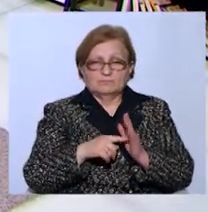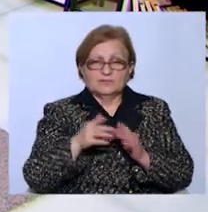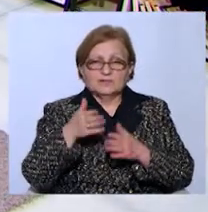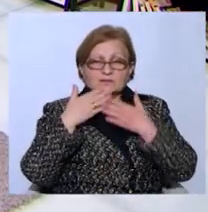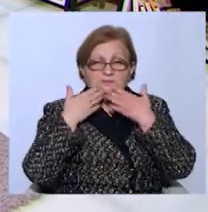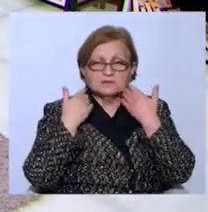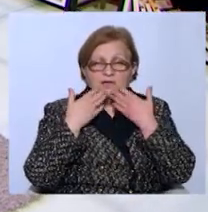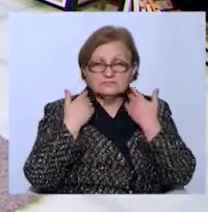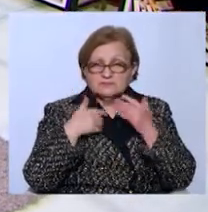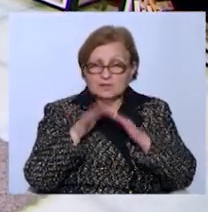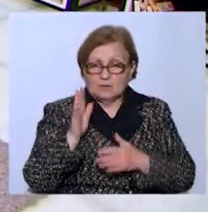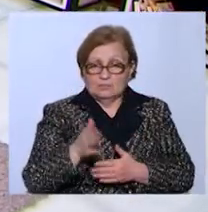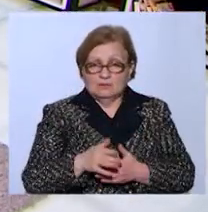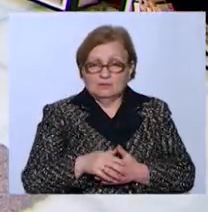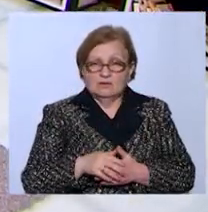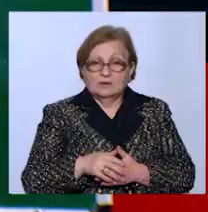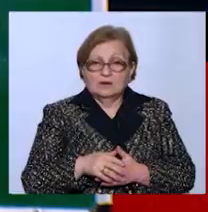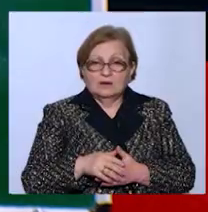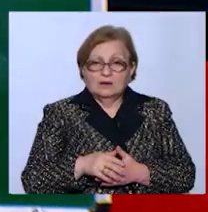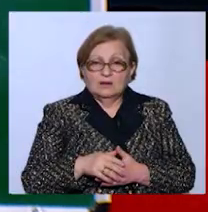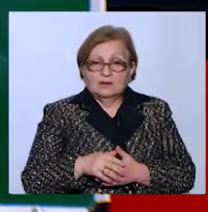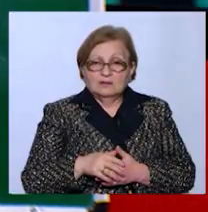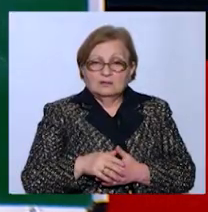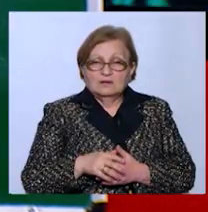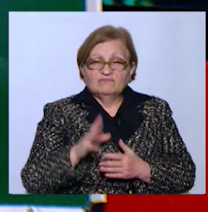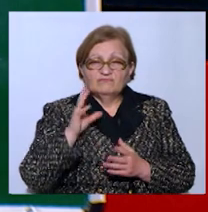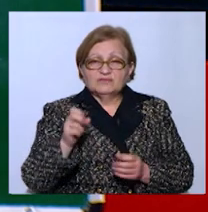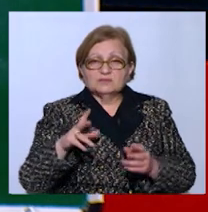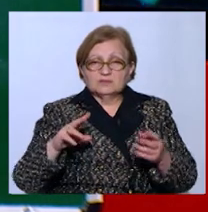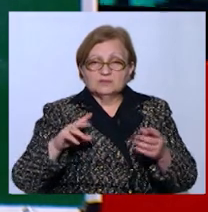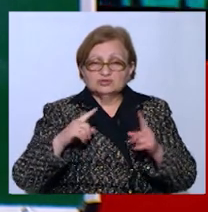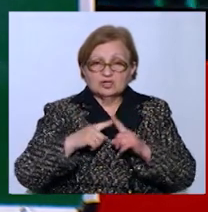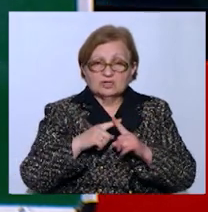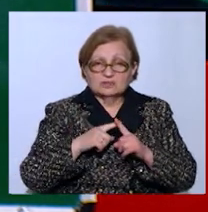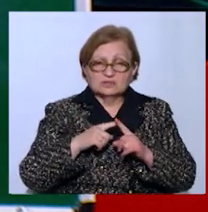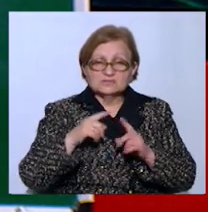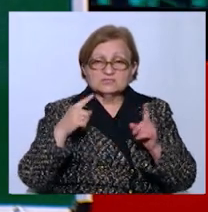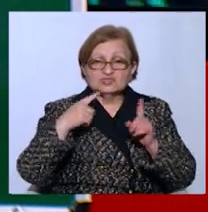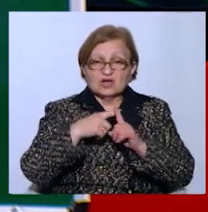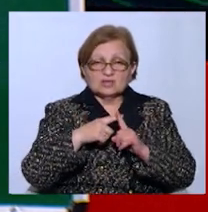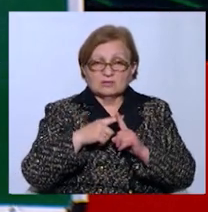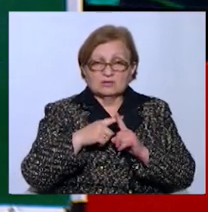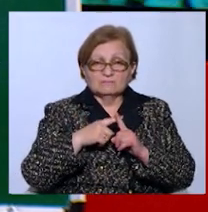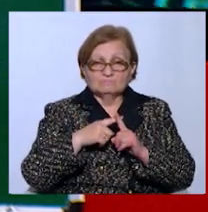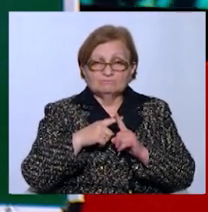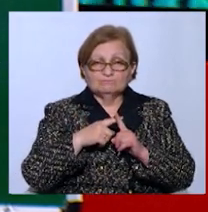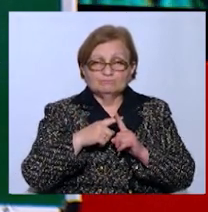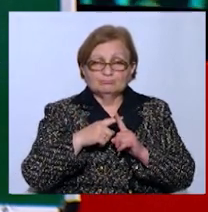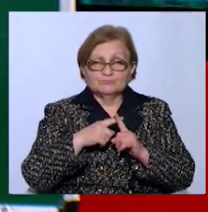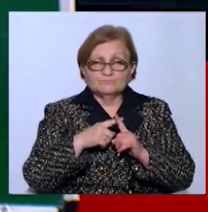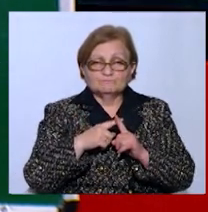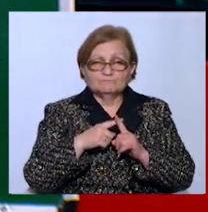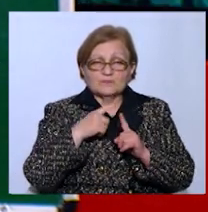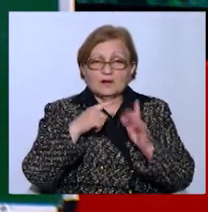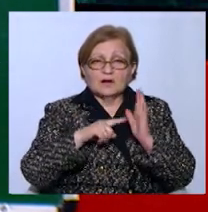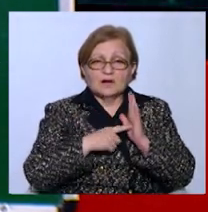ადვილი გამოვიდა, ხედავთ? რიცხველების გამრავლება ვიდემ რიცხველების შეკრება. რიცხველების ისე წილადების შეკრება. წილადების გამრავლება უფრო